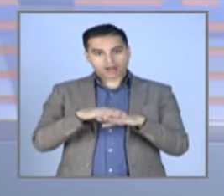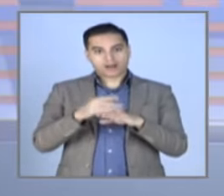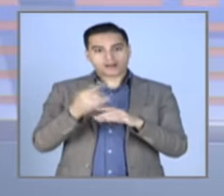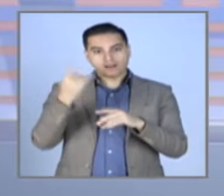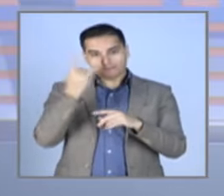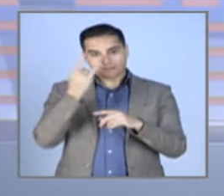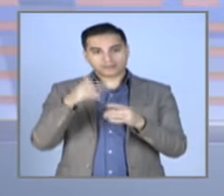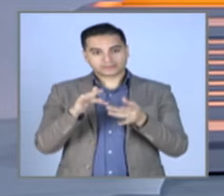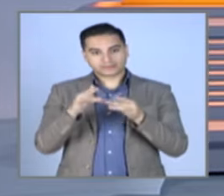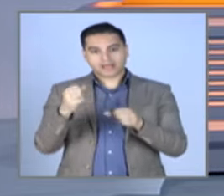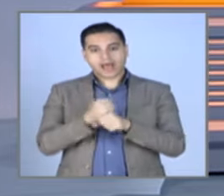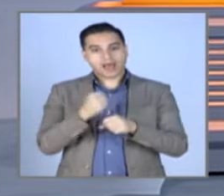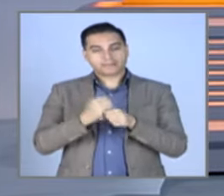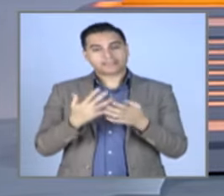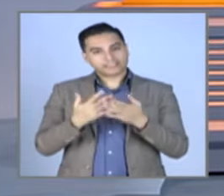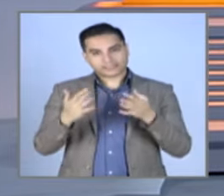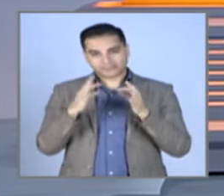الإنترنت، الحقيقة عاملين دور عظيم،